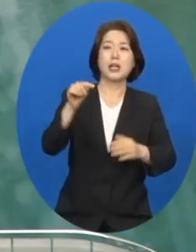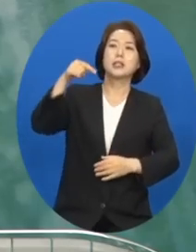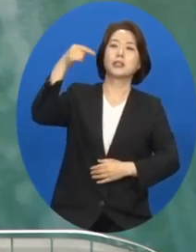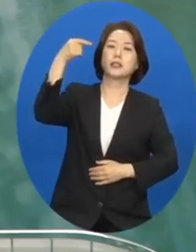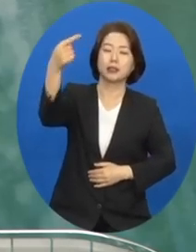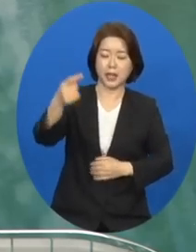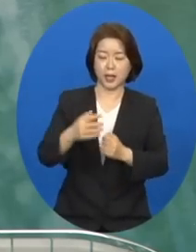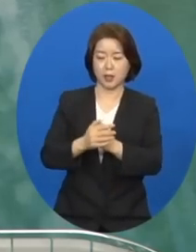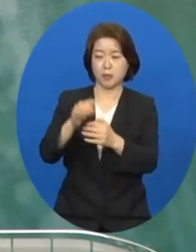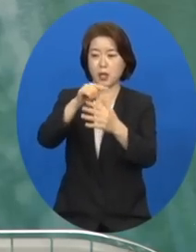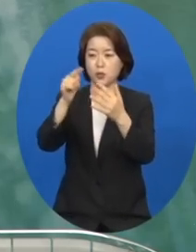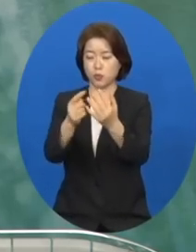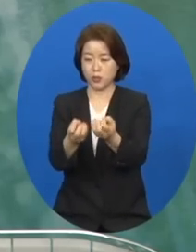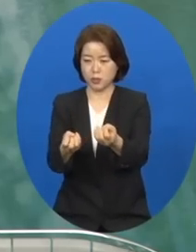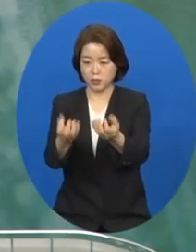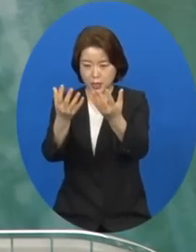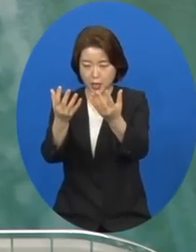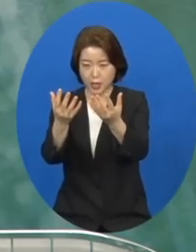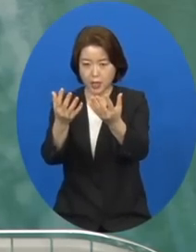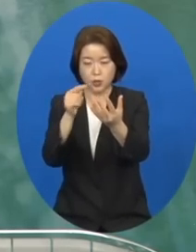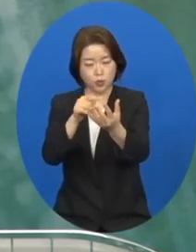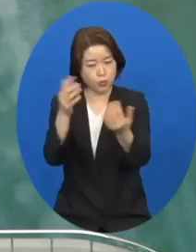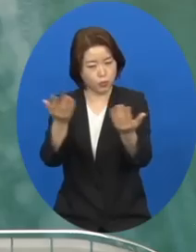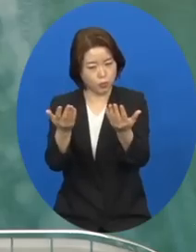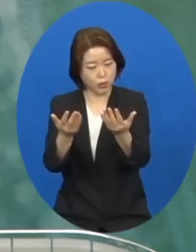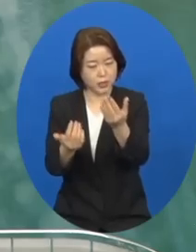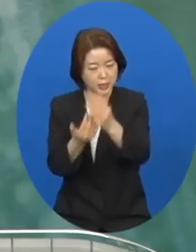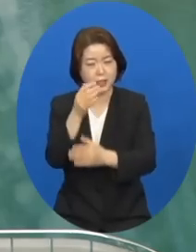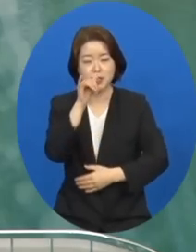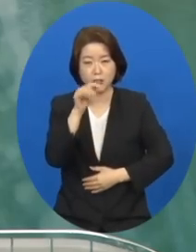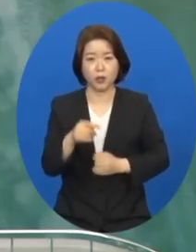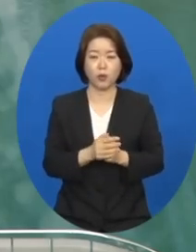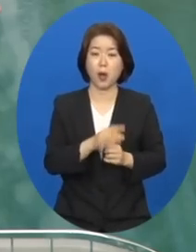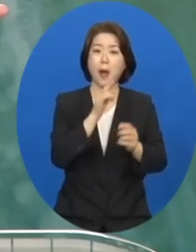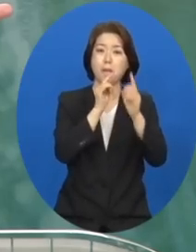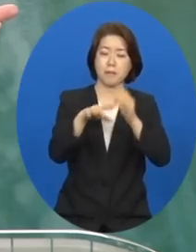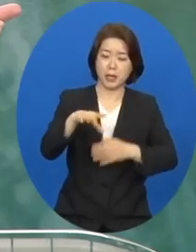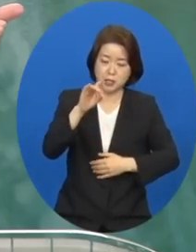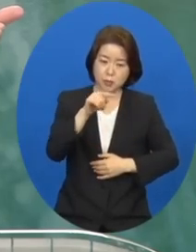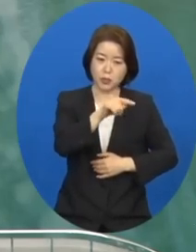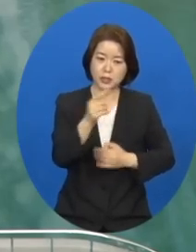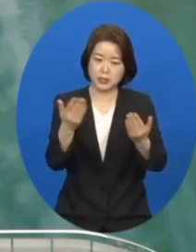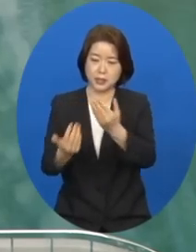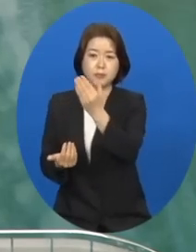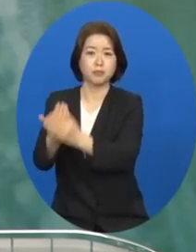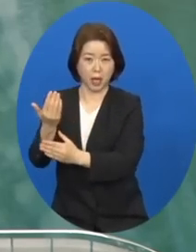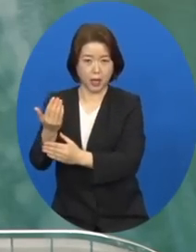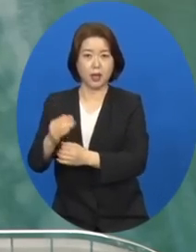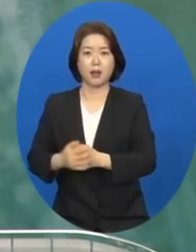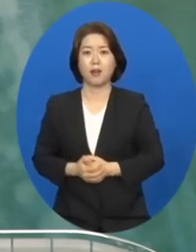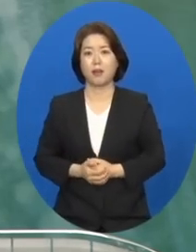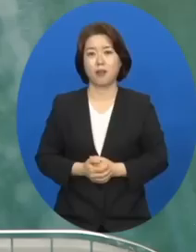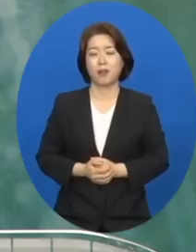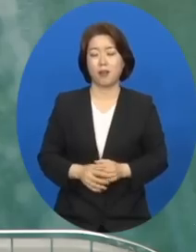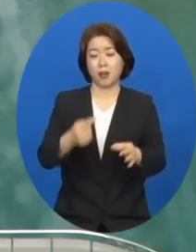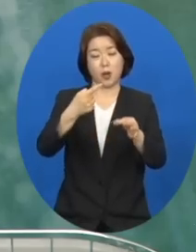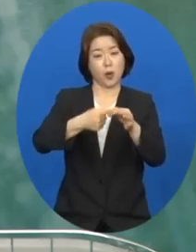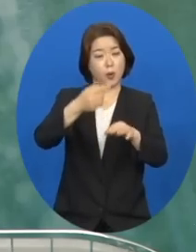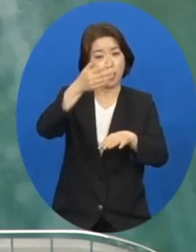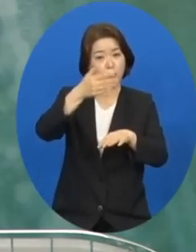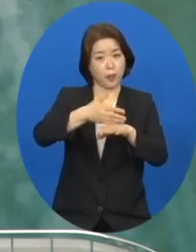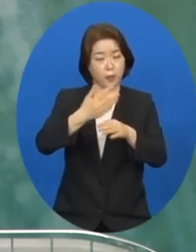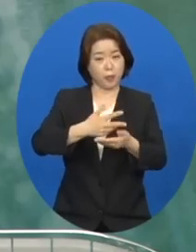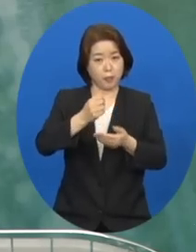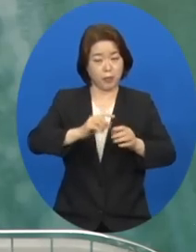유월절 사건이 벌어지는 거예요 그 말씀이 먼저고 그 다음에 그 사건이 벌어지는 것입니다 맥주 절은 어떠할까요